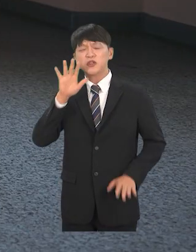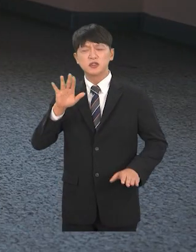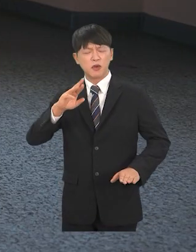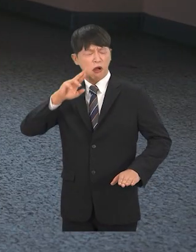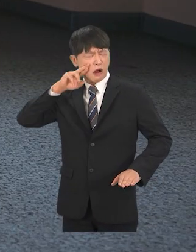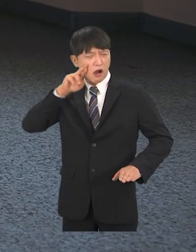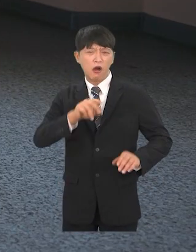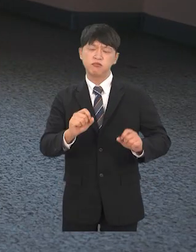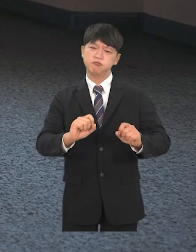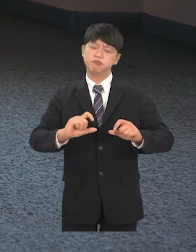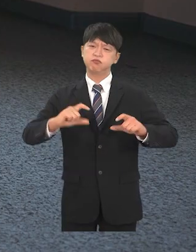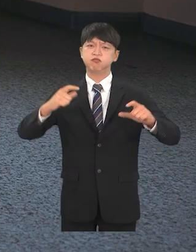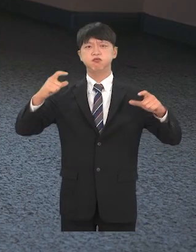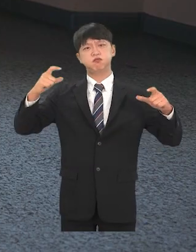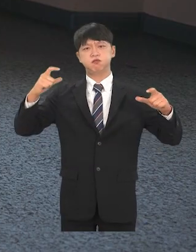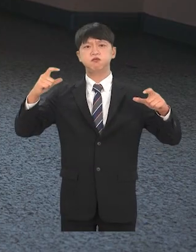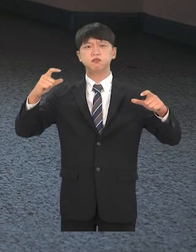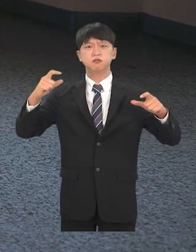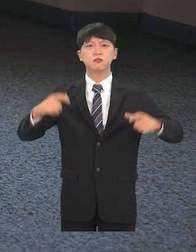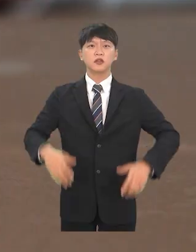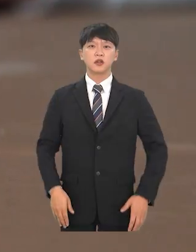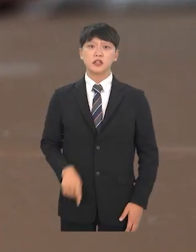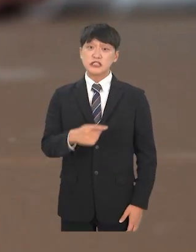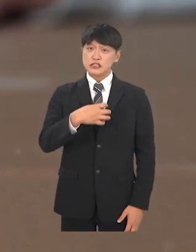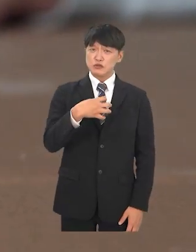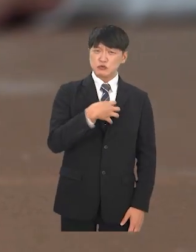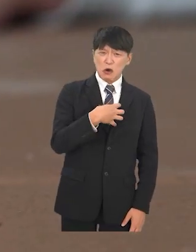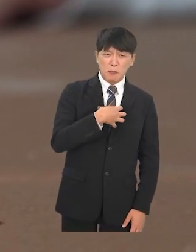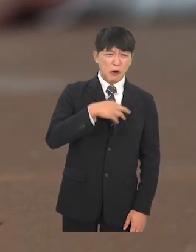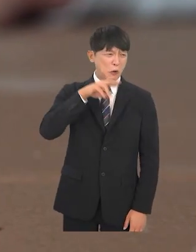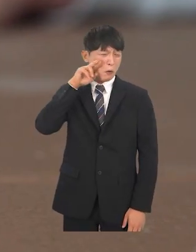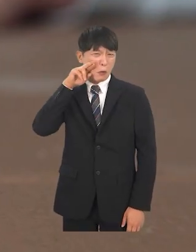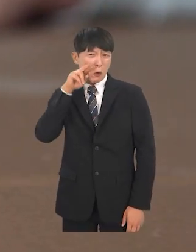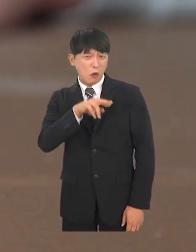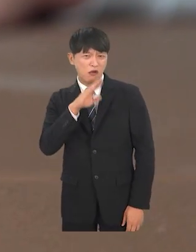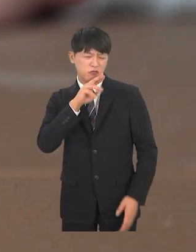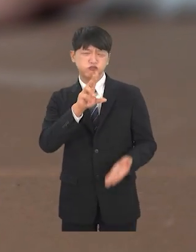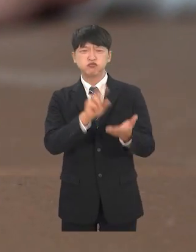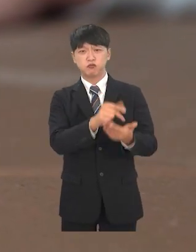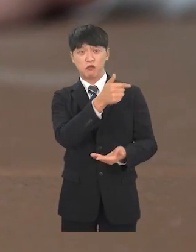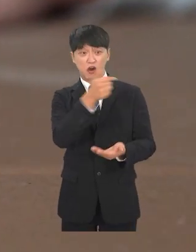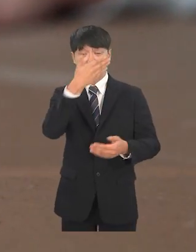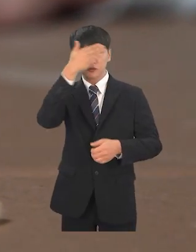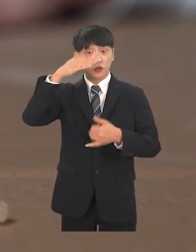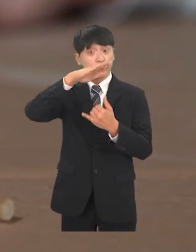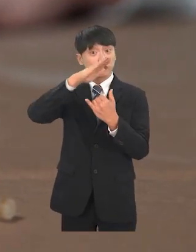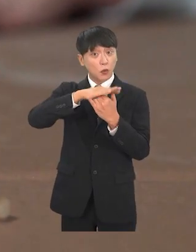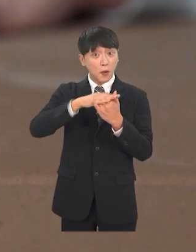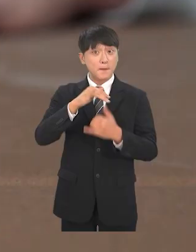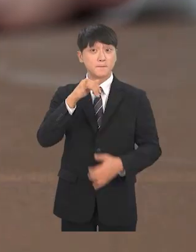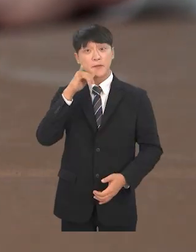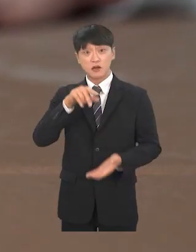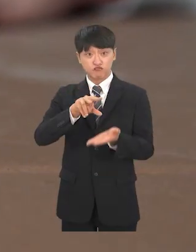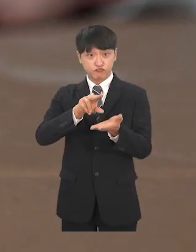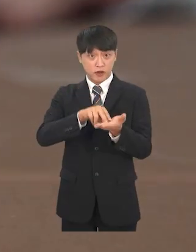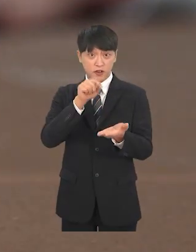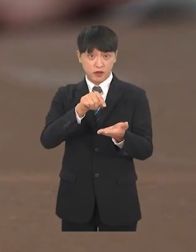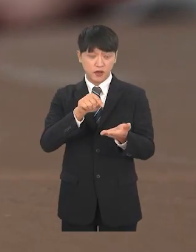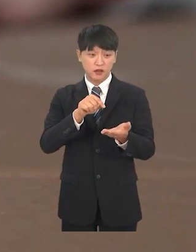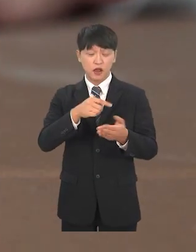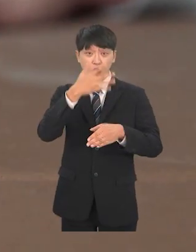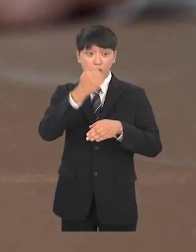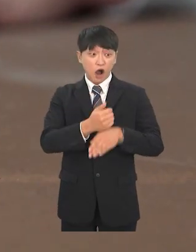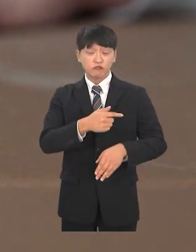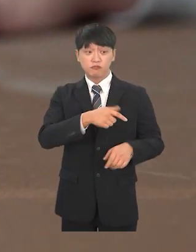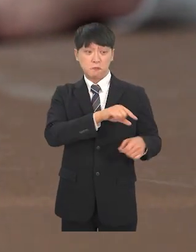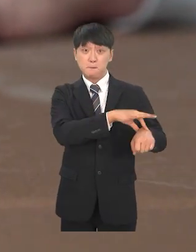복용이 심각하게 늘어나고 있는 추세. 그 위험성과 심각성이 점점 커지고 있는 청소년 마약 문제. 우리의 일이